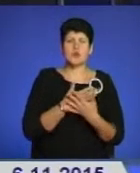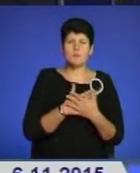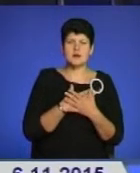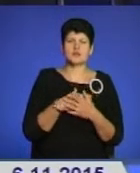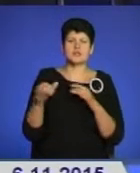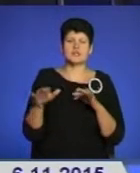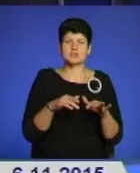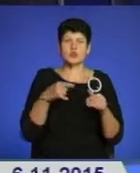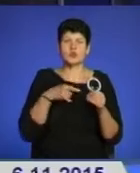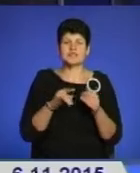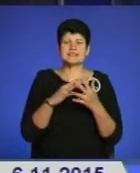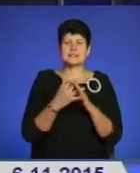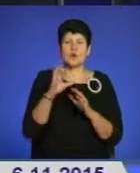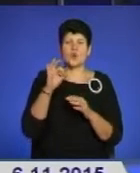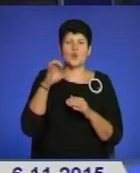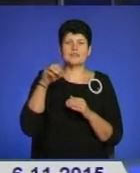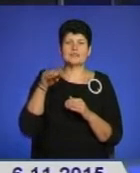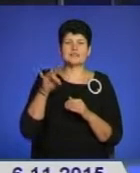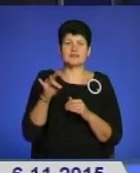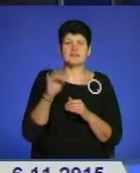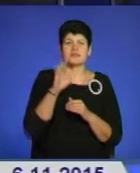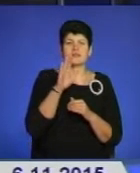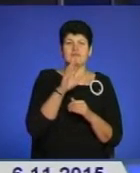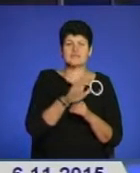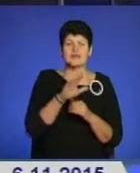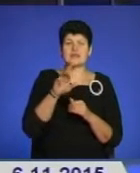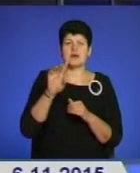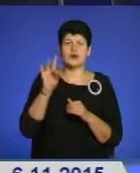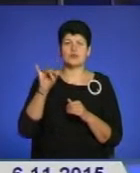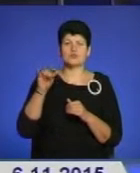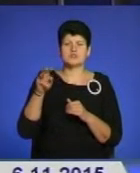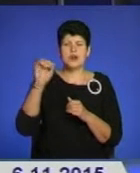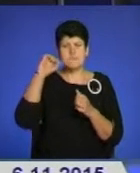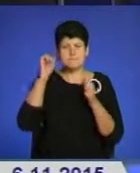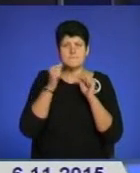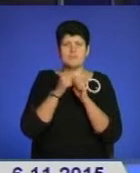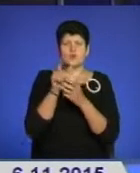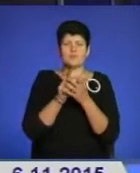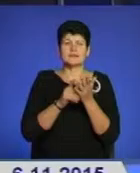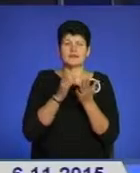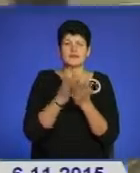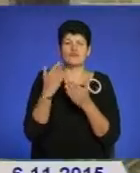діяча, уродженця села Острів Тернопільського району Василя Ярмоша. Пам'ять про поета живе у його рідному селі.